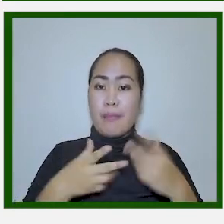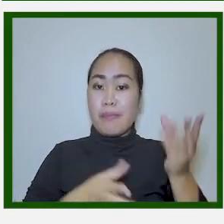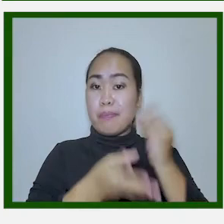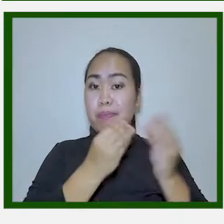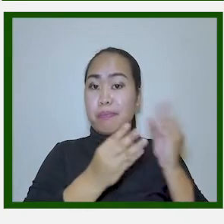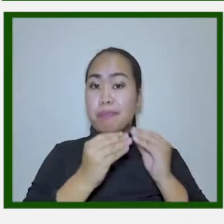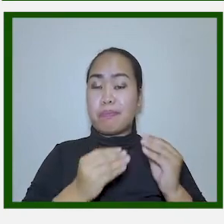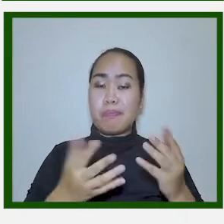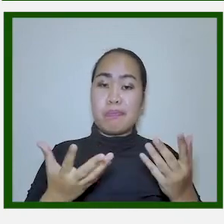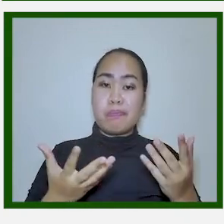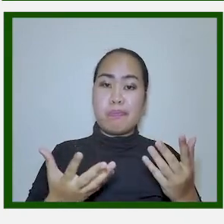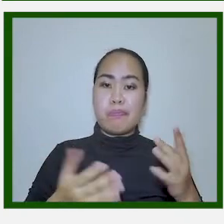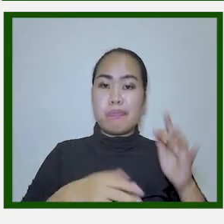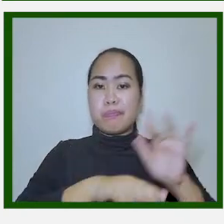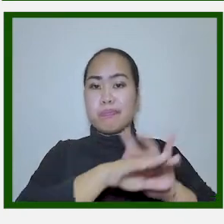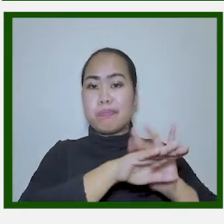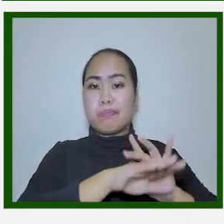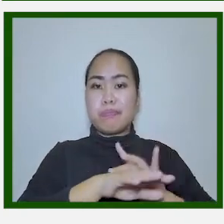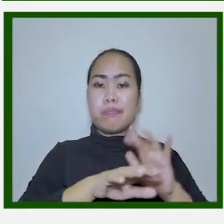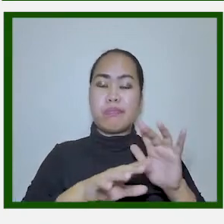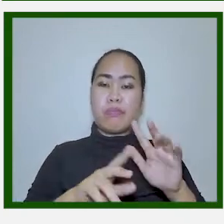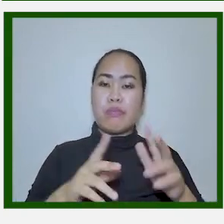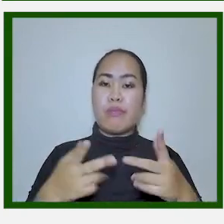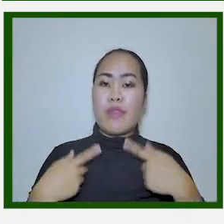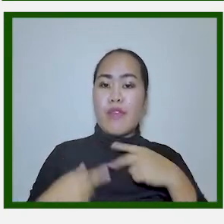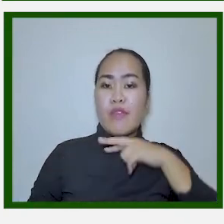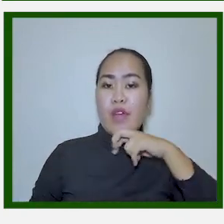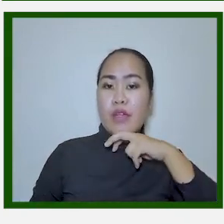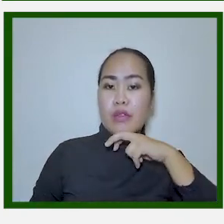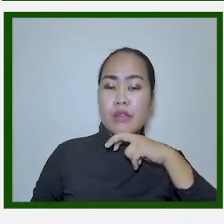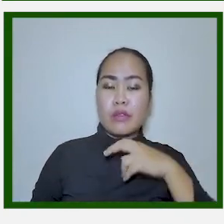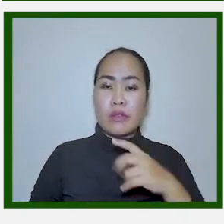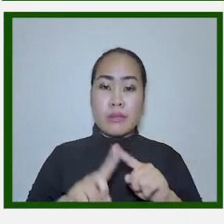kung iba na rin na nasa safe place lamang tayo.